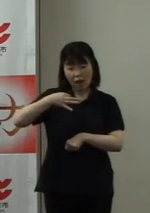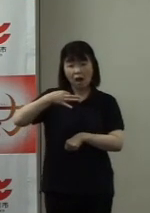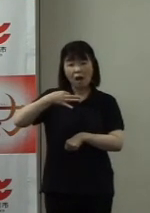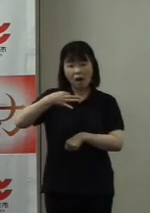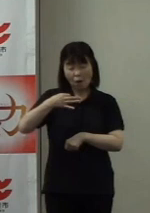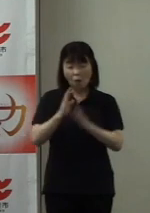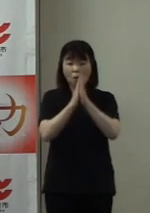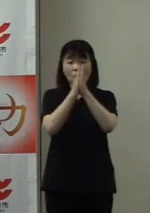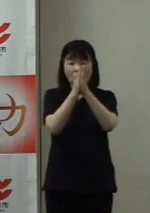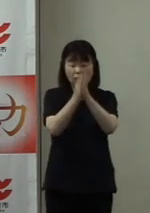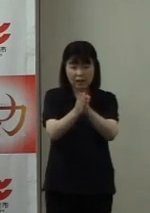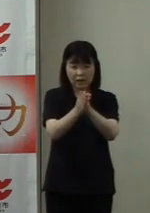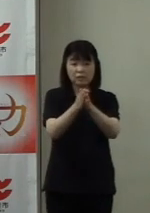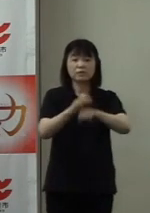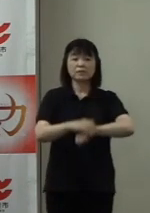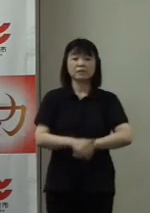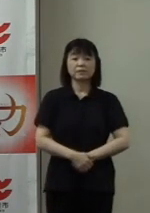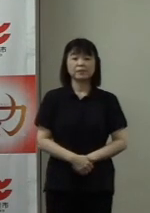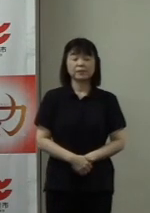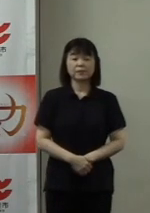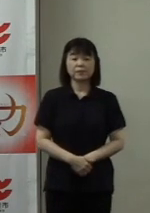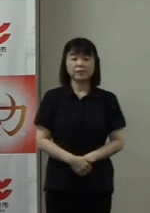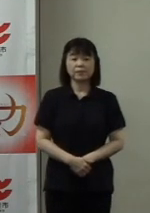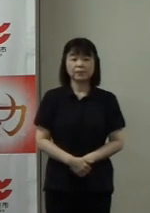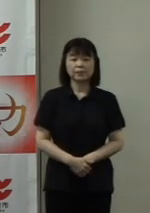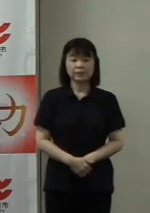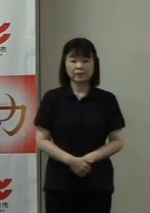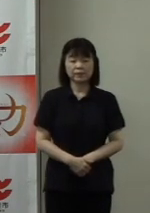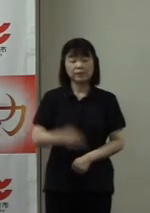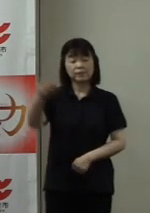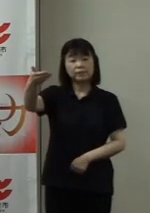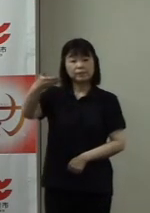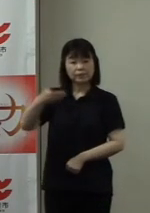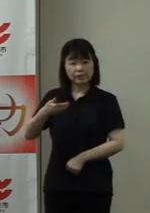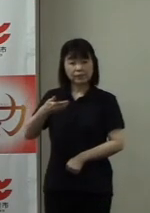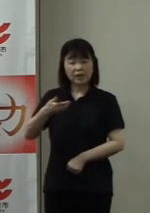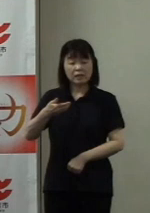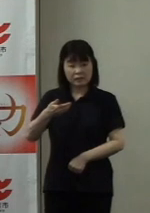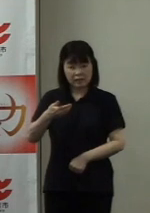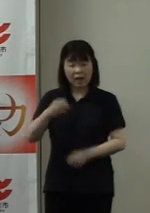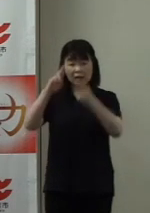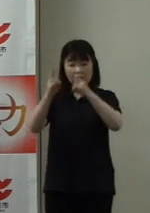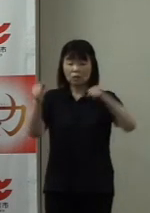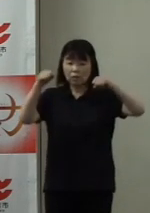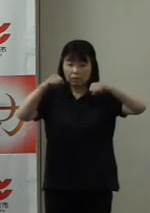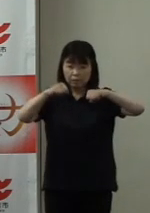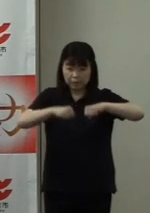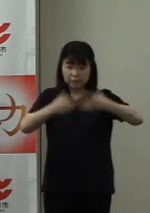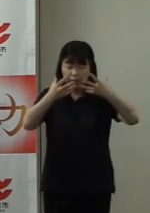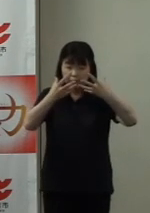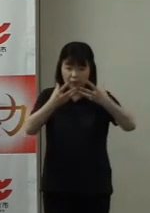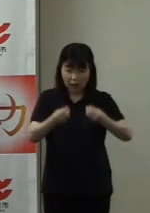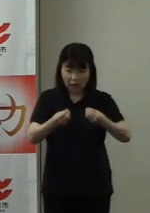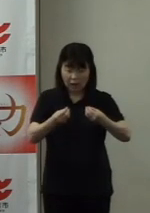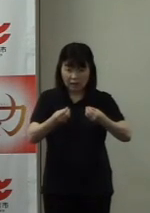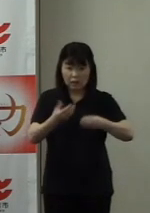お願いするというものであります。 すると合意に至ったというふうに捉えてもよろしいでしょうか。それ